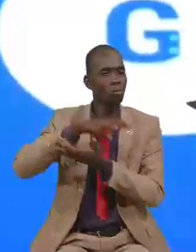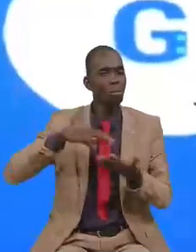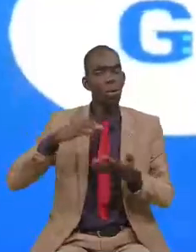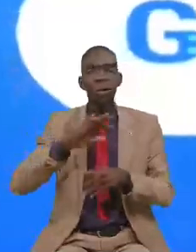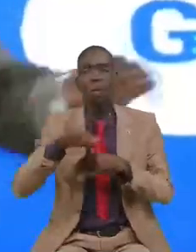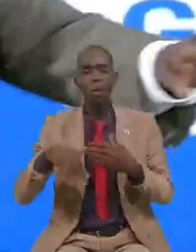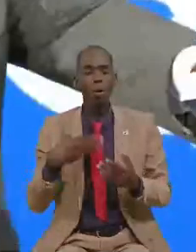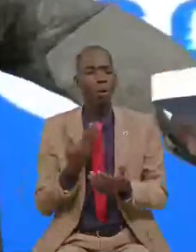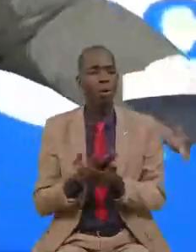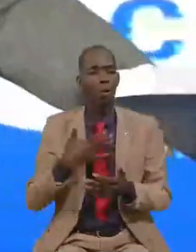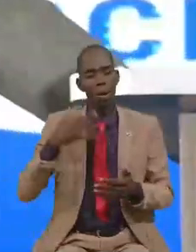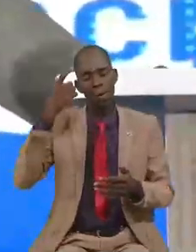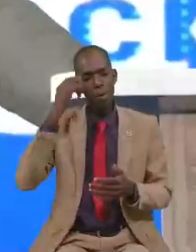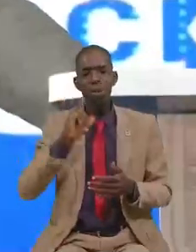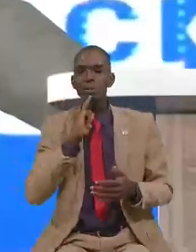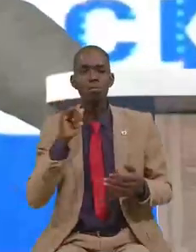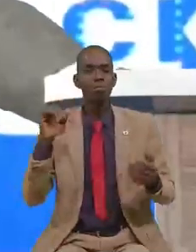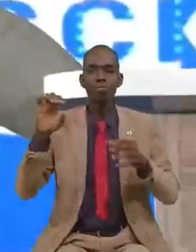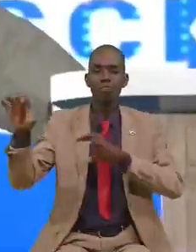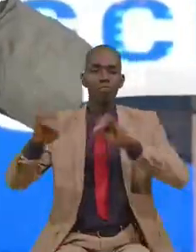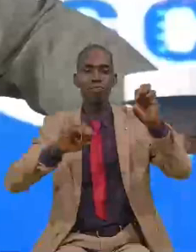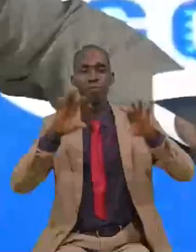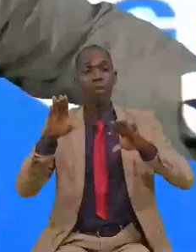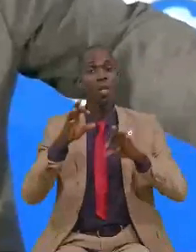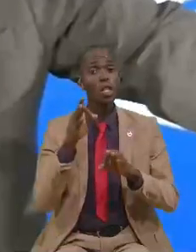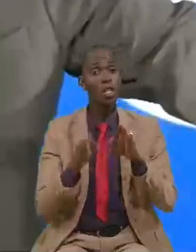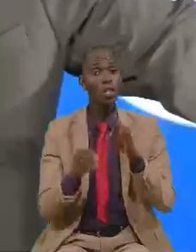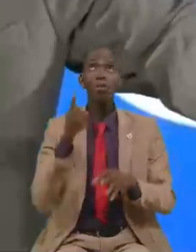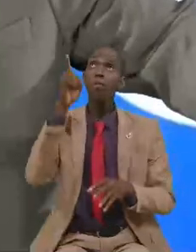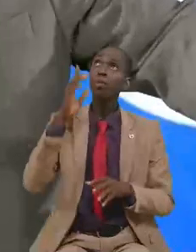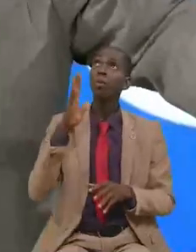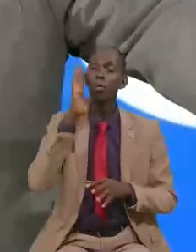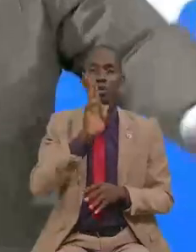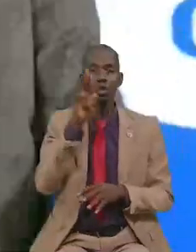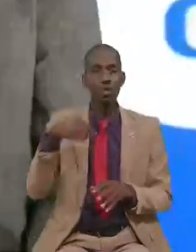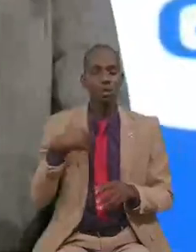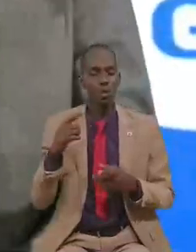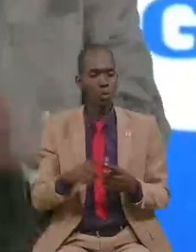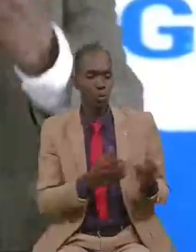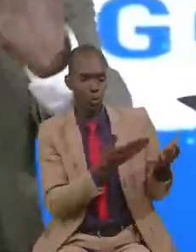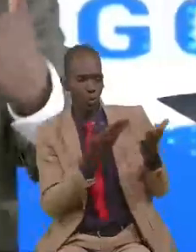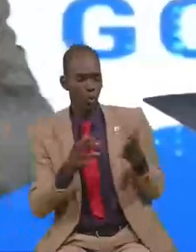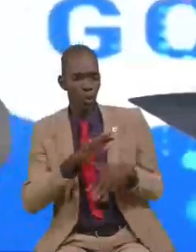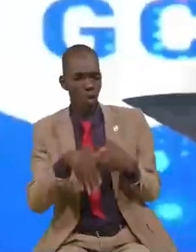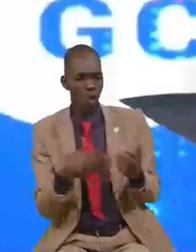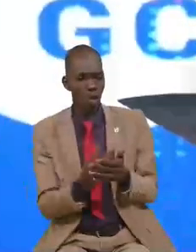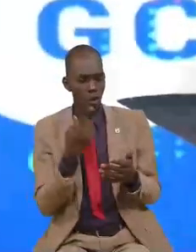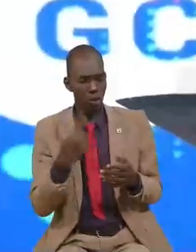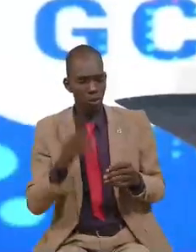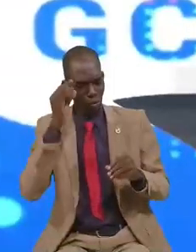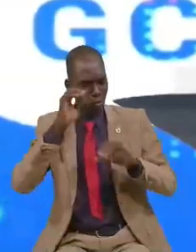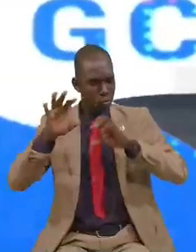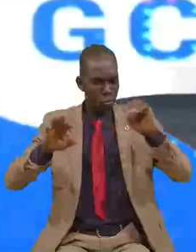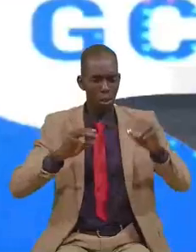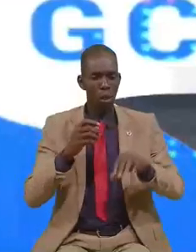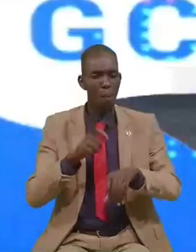organisme, tout est dispersé. Bon, si Dieu va m'utiliser pour rassembler ces eaux dispersées, moi, ma vie